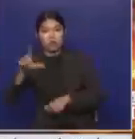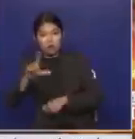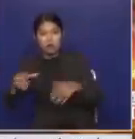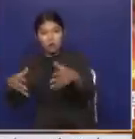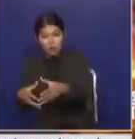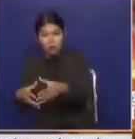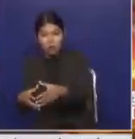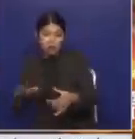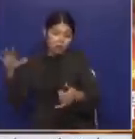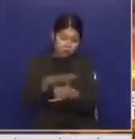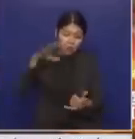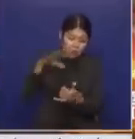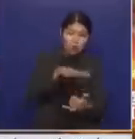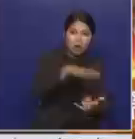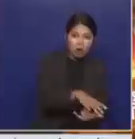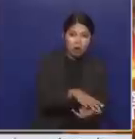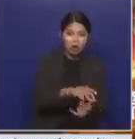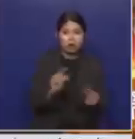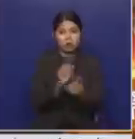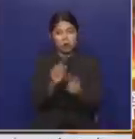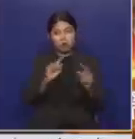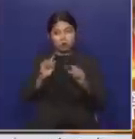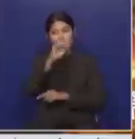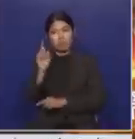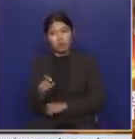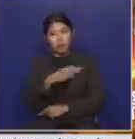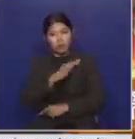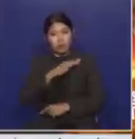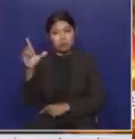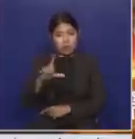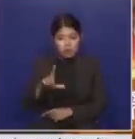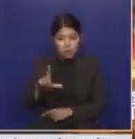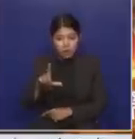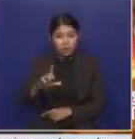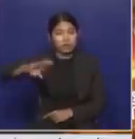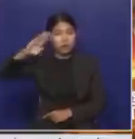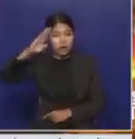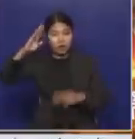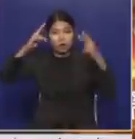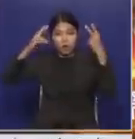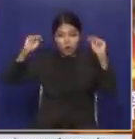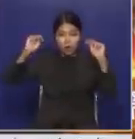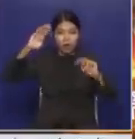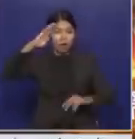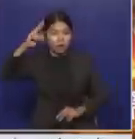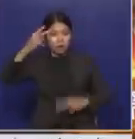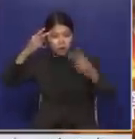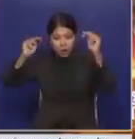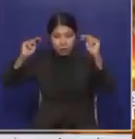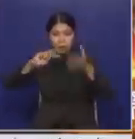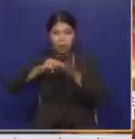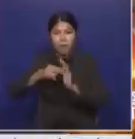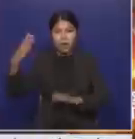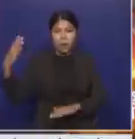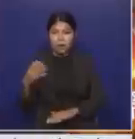เหลืองอีกกลุ่มหนึ่งจนสังคมวันนี้ต้องตั้งคำถามว่าว่าเสื้อเหลืองได้ถูกพลเอกประยุทธ์สร้างให้กลายเป็นสัญลักษณ์ในการปกป้อง